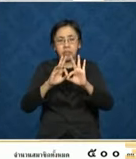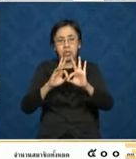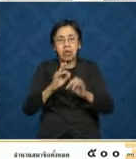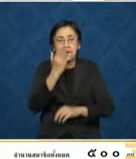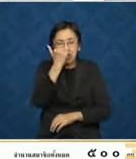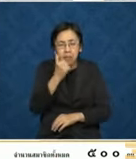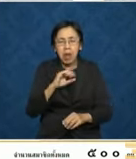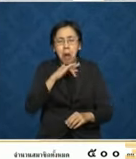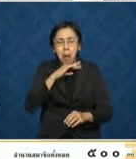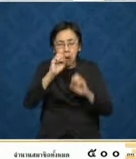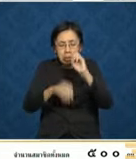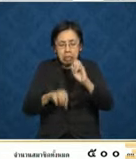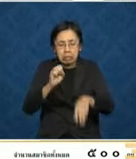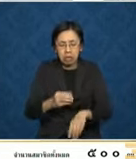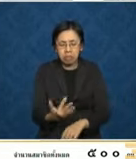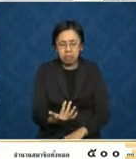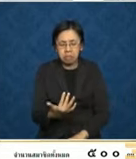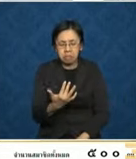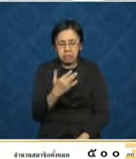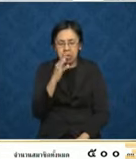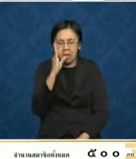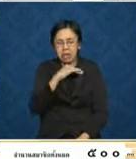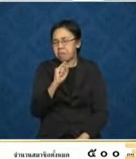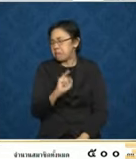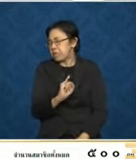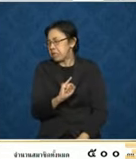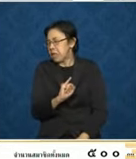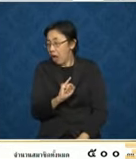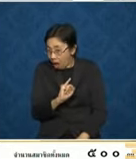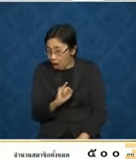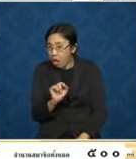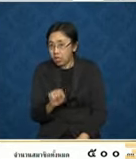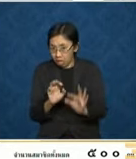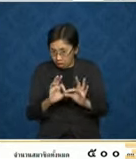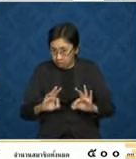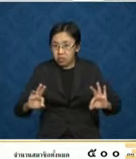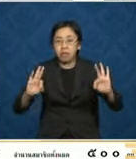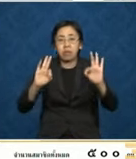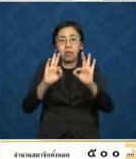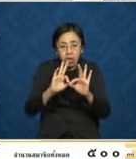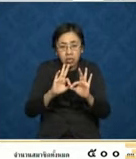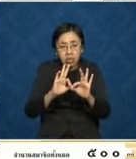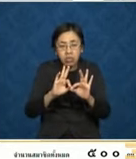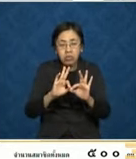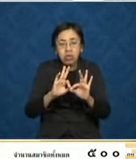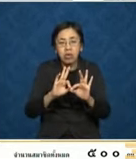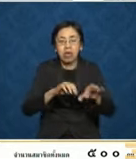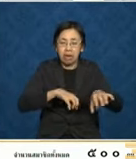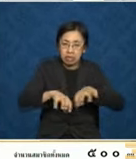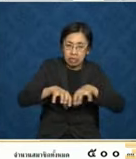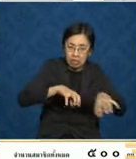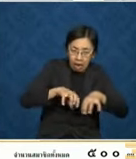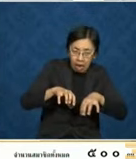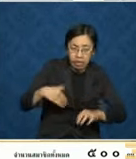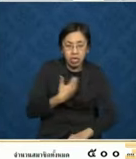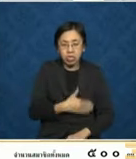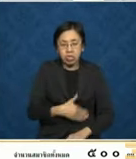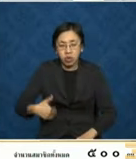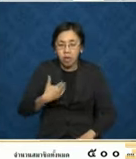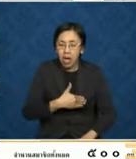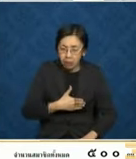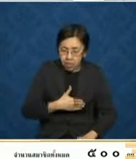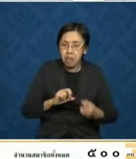ะมีกลิ่นเหม็นไม่ค่อยดีแต่ก็มีความสำคัญส่งผลกระทบหลายๆอย่างต่อการบริหารจัดการและก็สุขภาพของร่างก